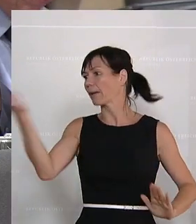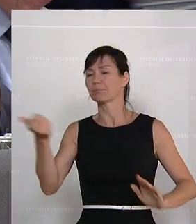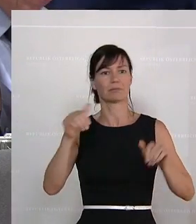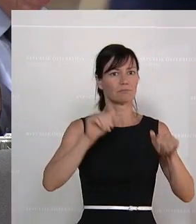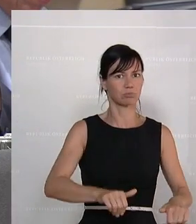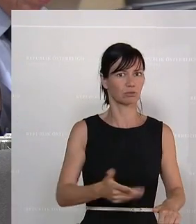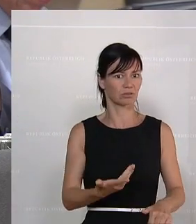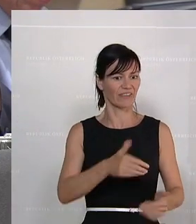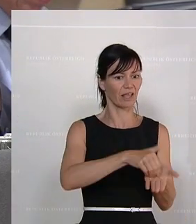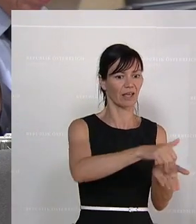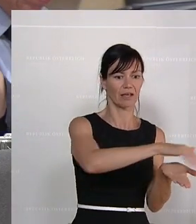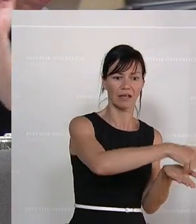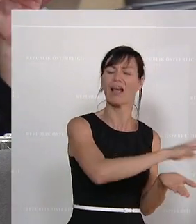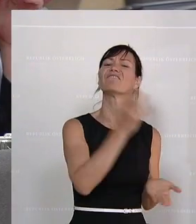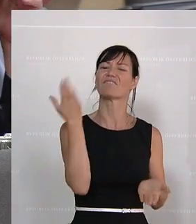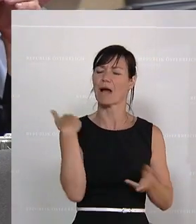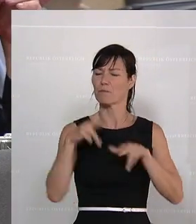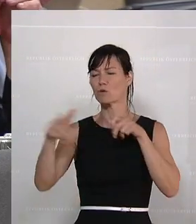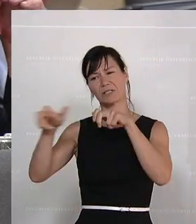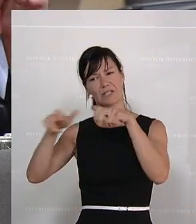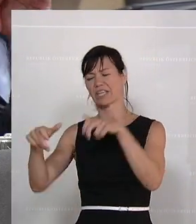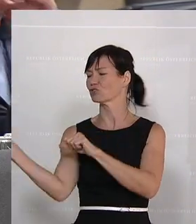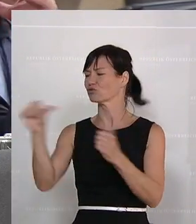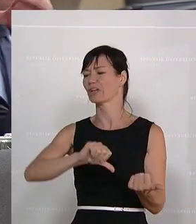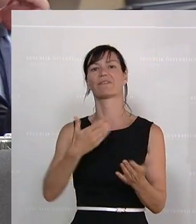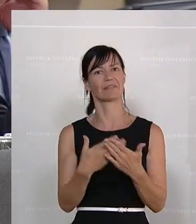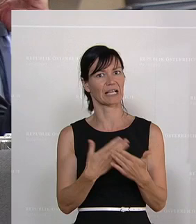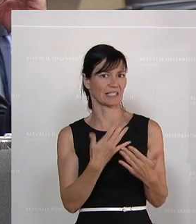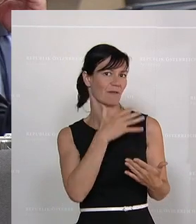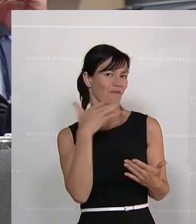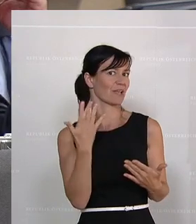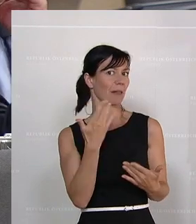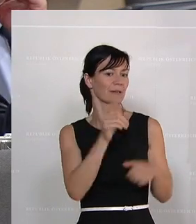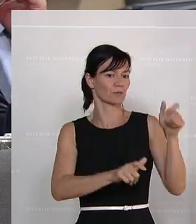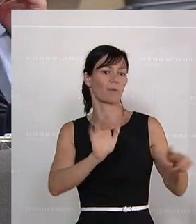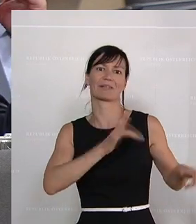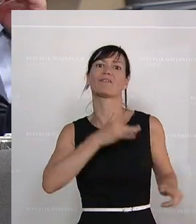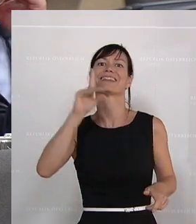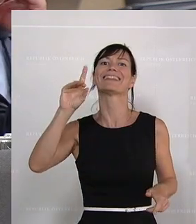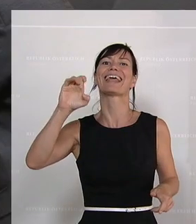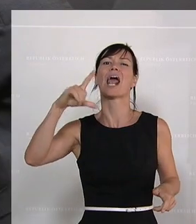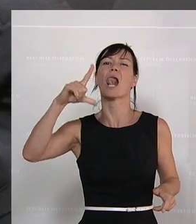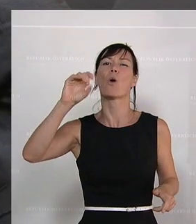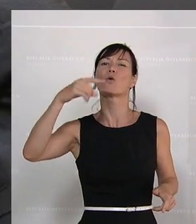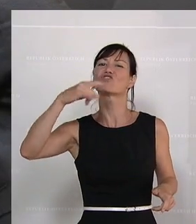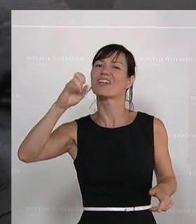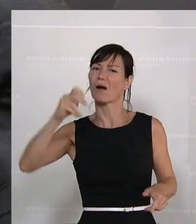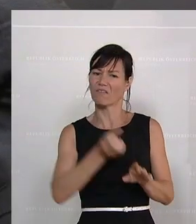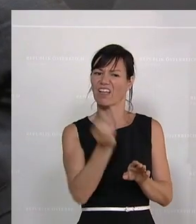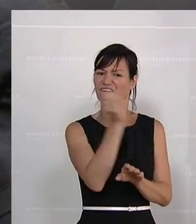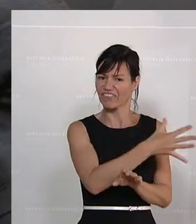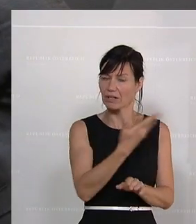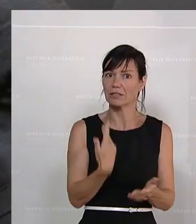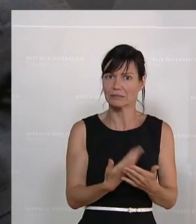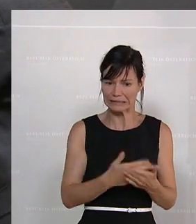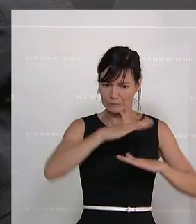fehlgeleiteten politik dieser bundesregierung und diese kam dieses projekt soll nun kampagnisiert werden und dann haben wir uns angeschaut